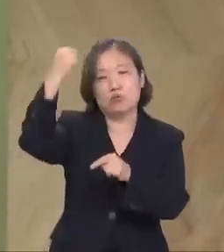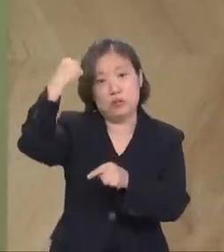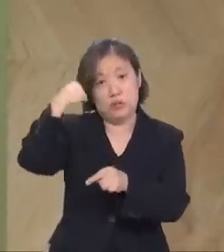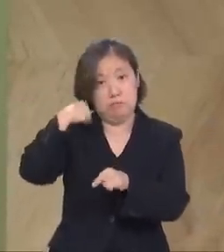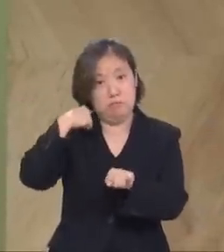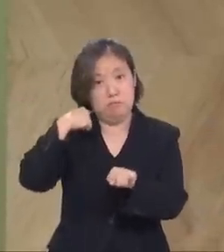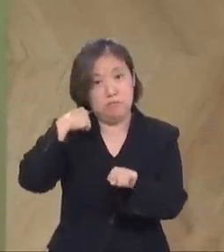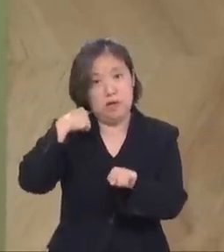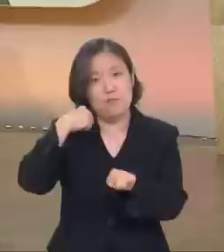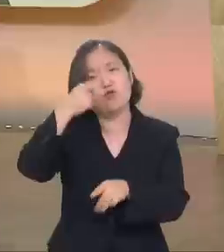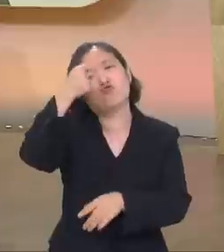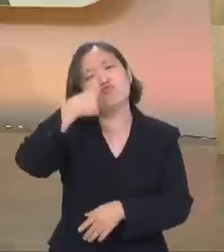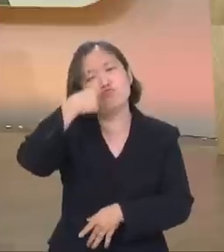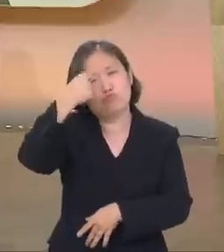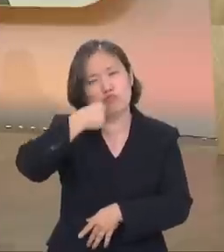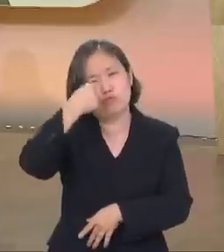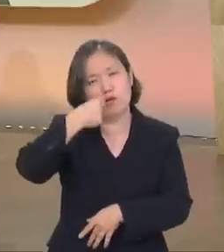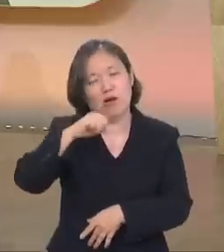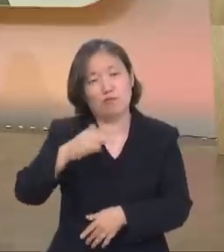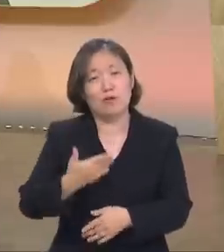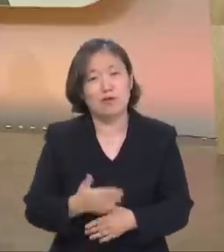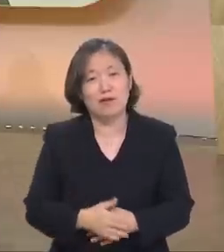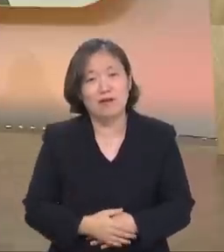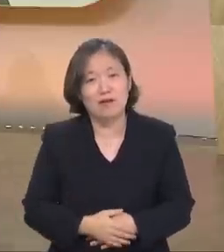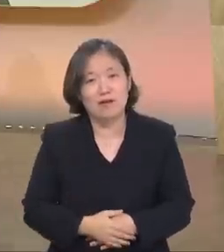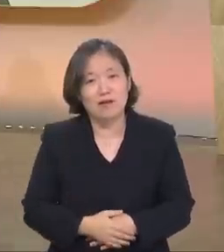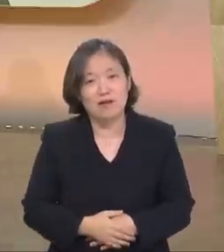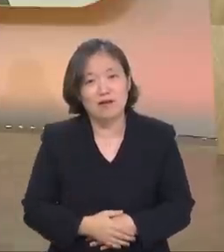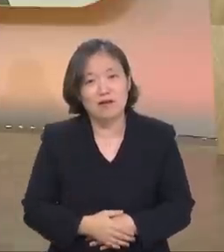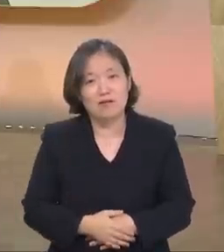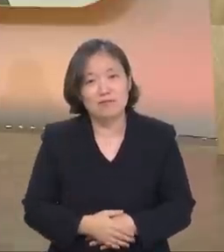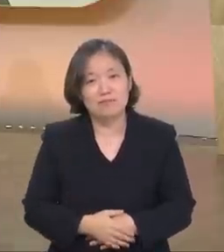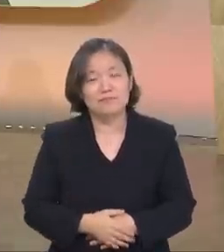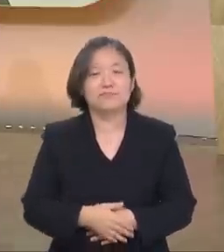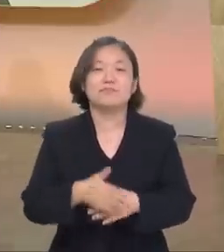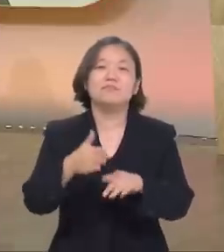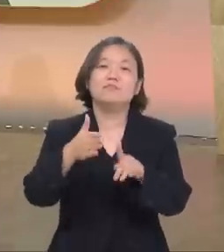눈물이 쏟아지더랍니다 아 부처님